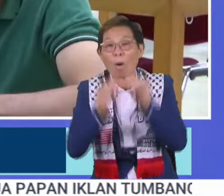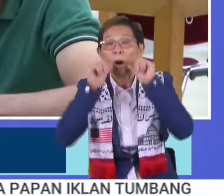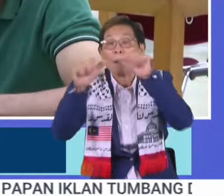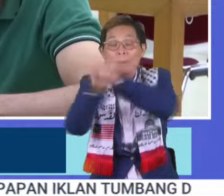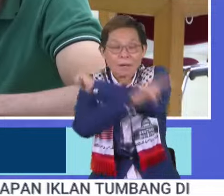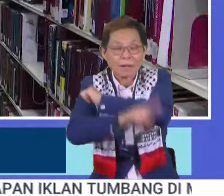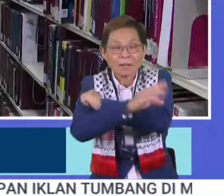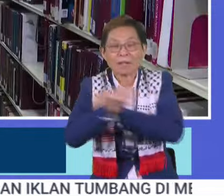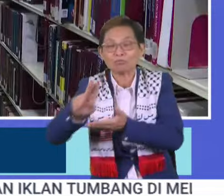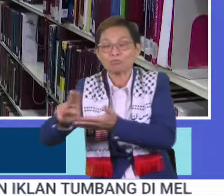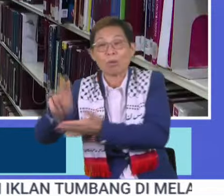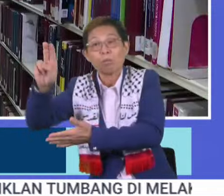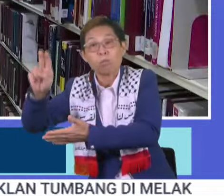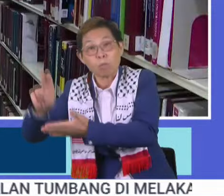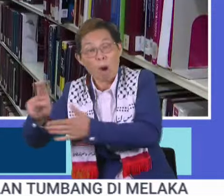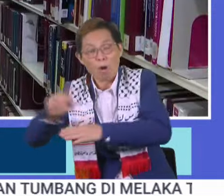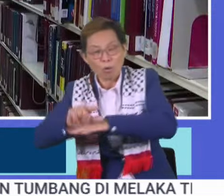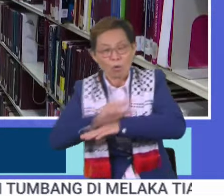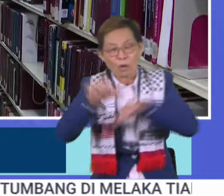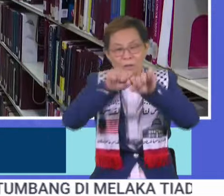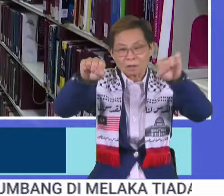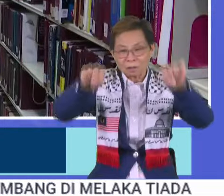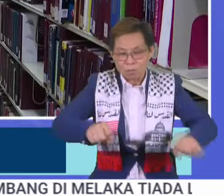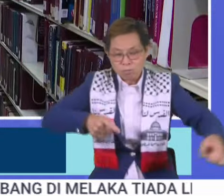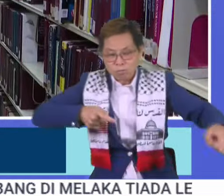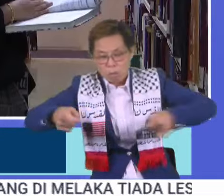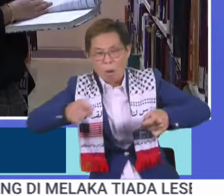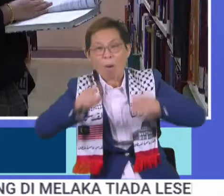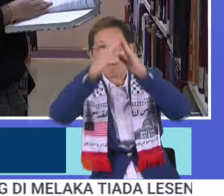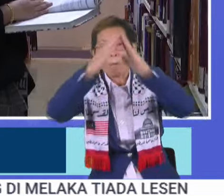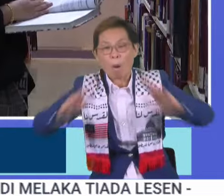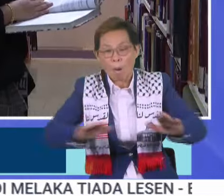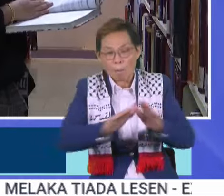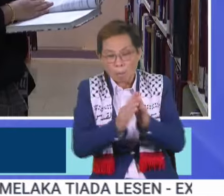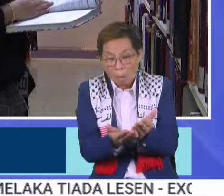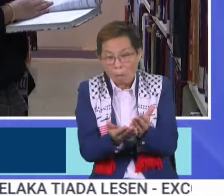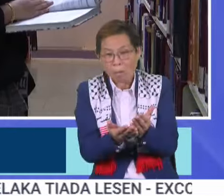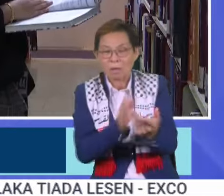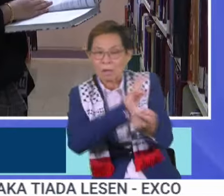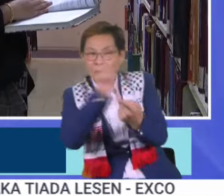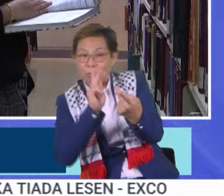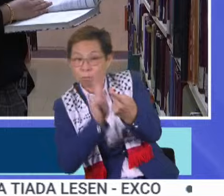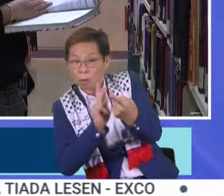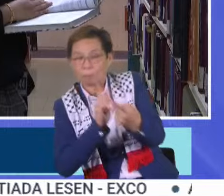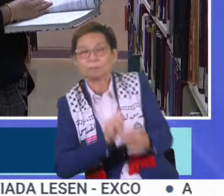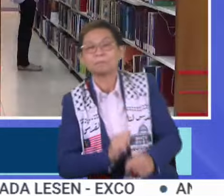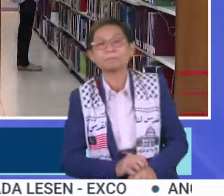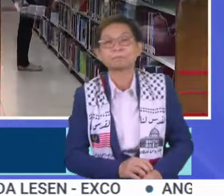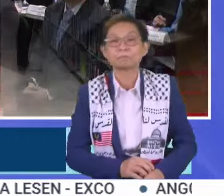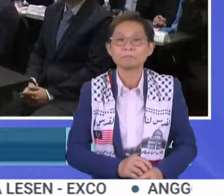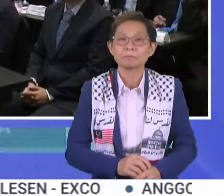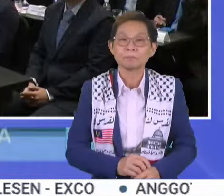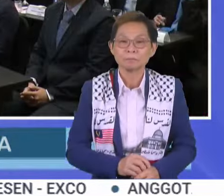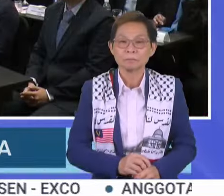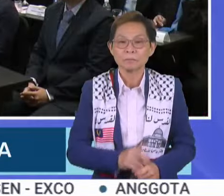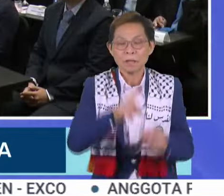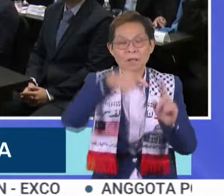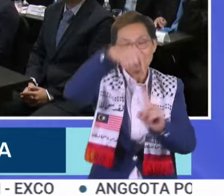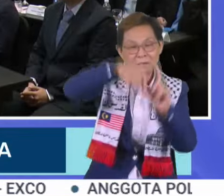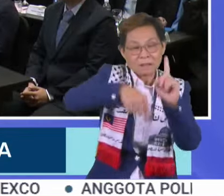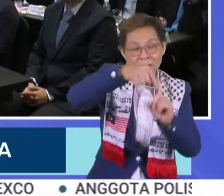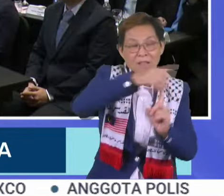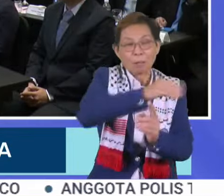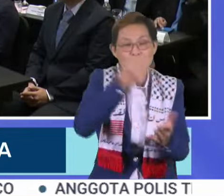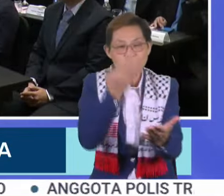Negeri dan Universiti yang menggunakan sistem pengurusan perpustakaan yang bersesuaian. Data